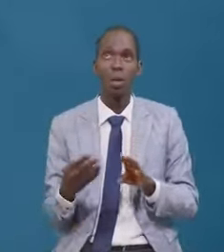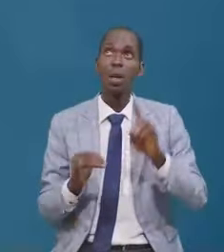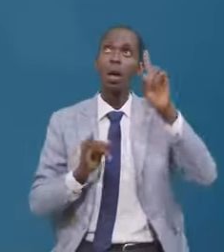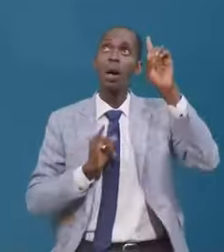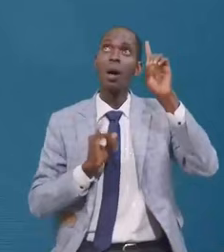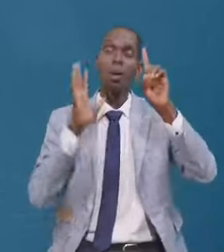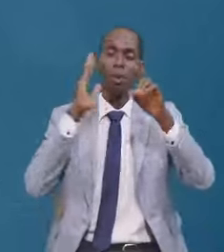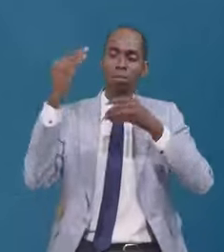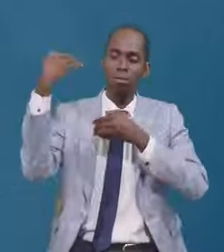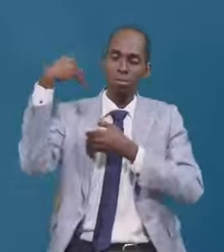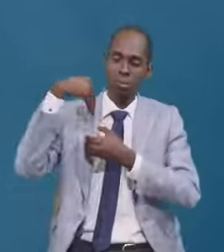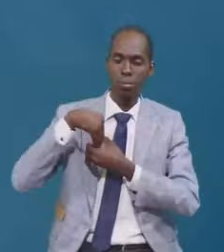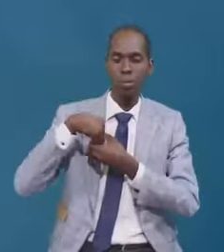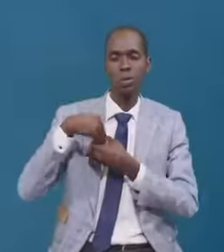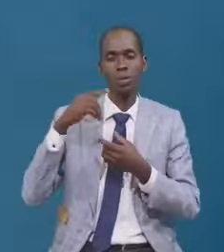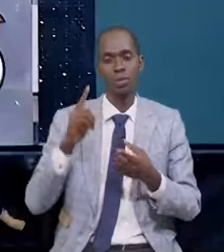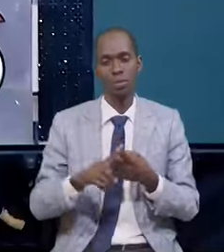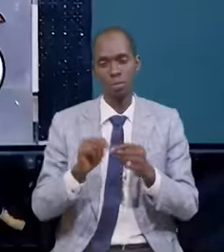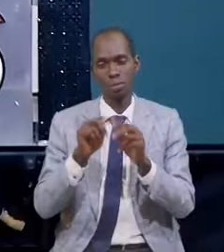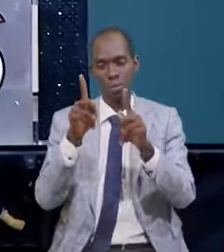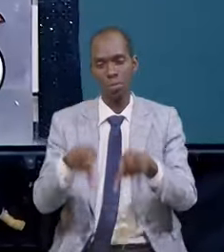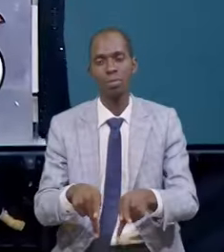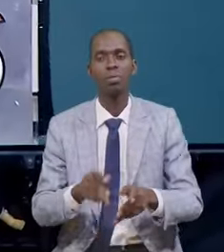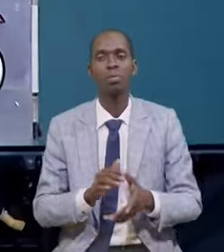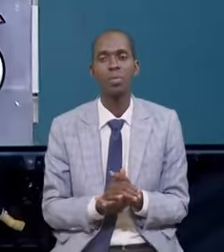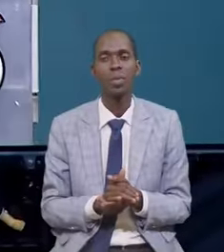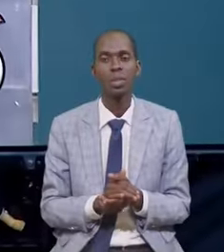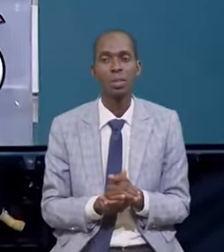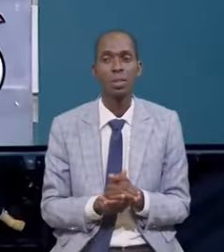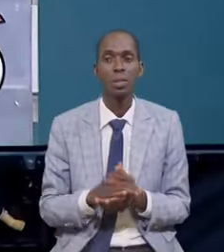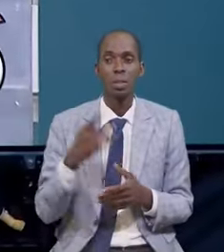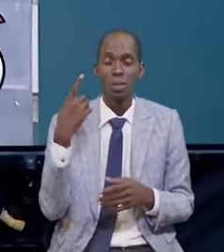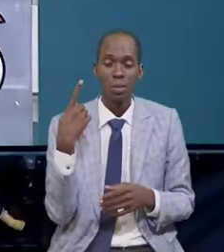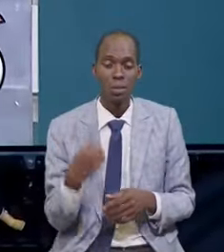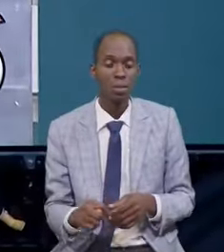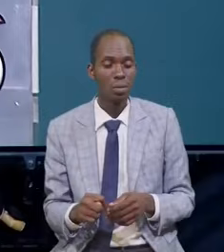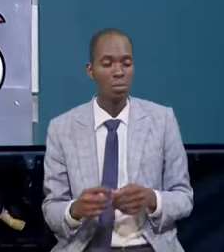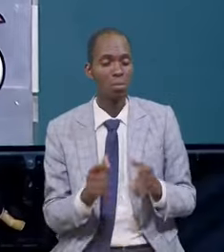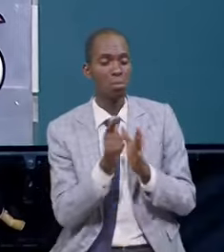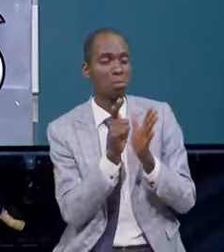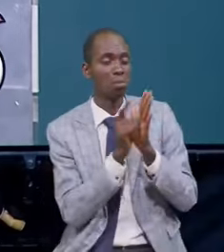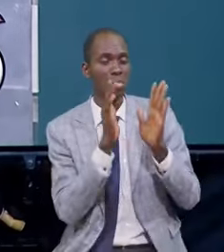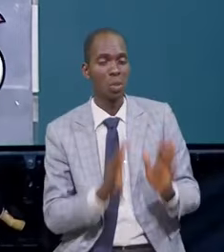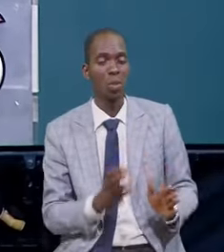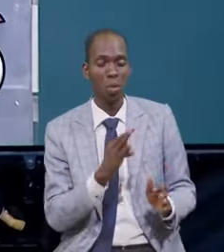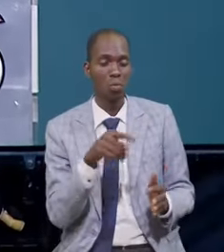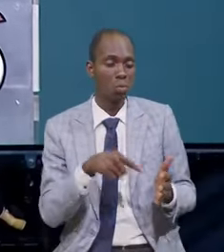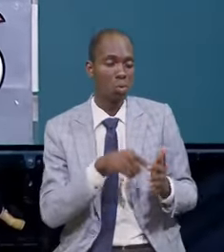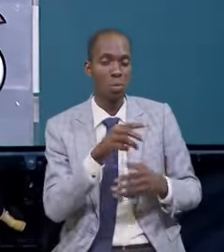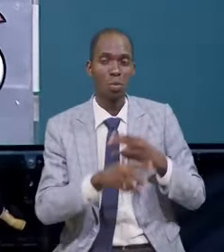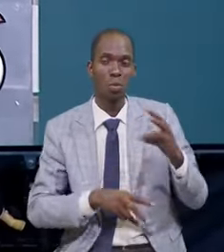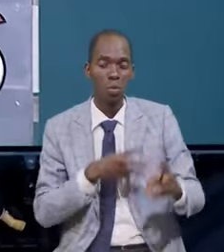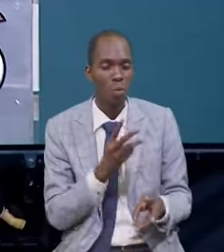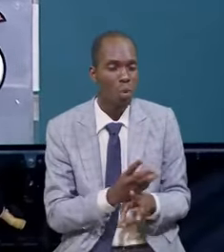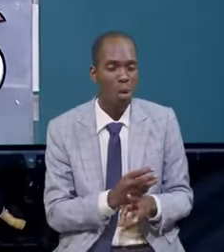in unto him. నేను ఆని లోనికి వస్తాను. The advocates of the world, and the chetney local law, as